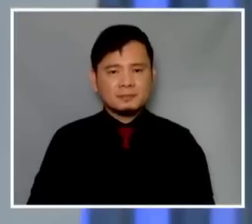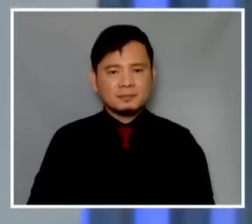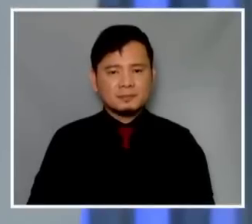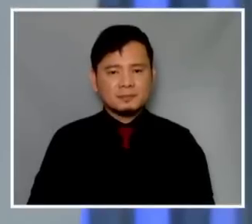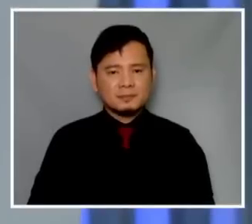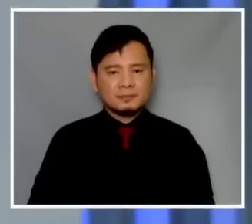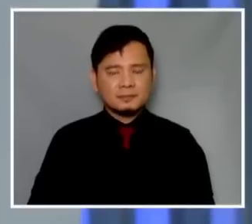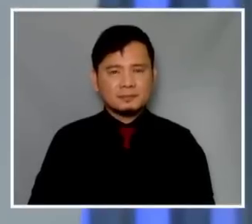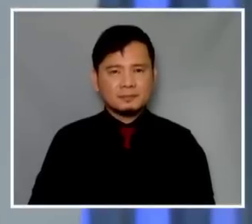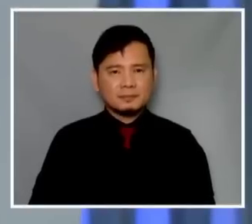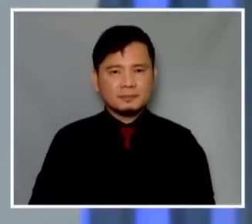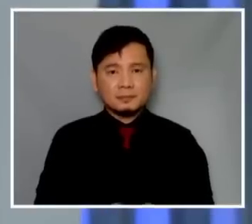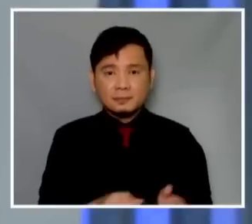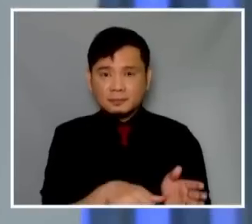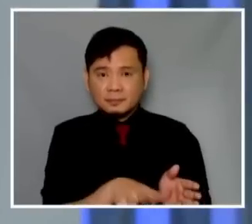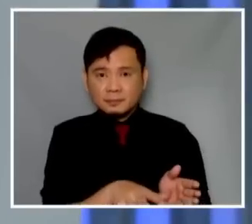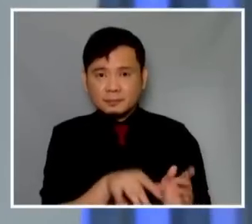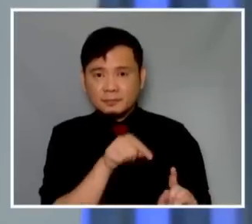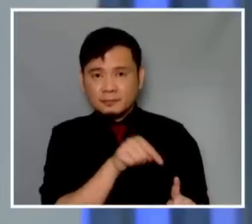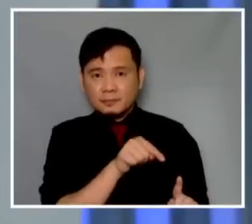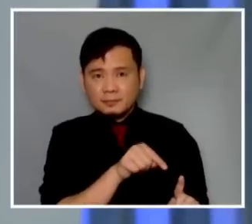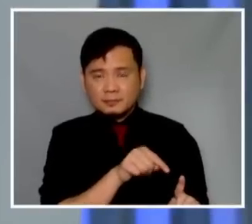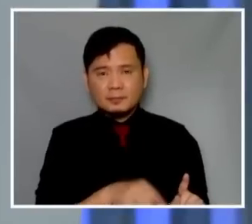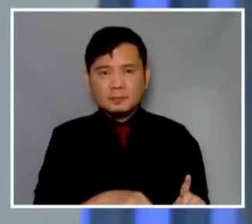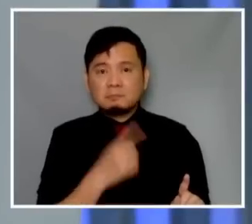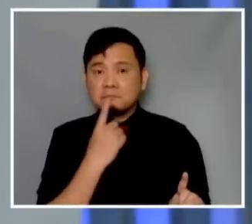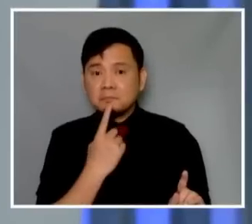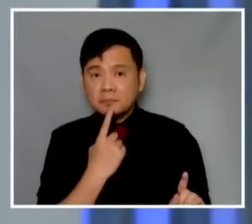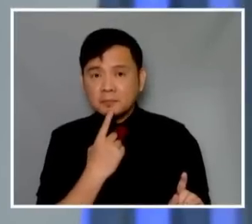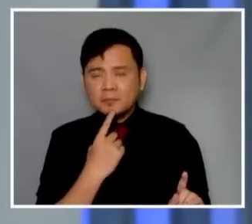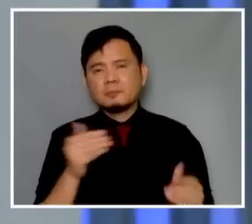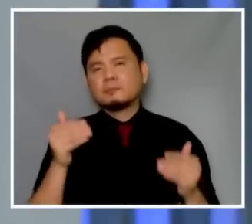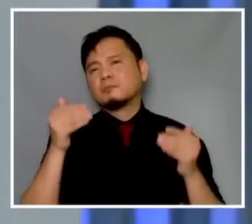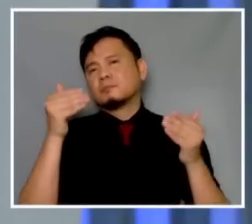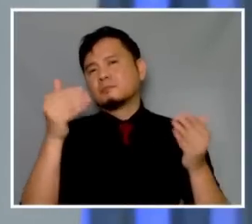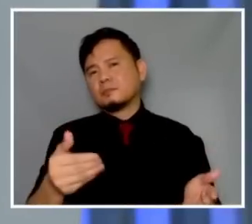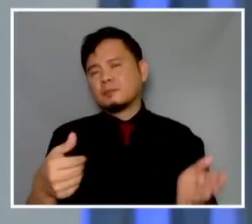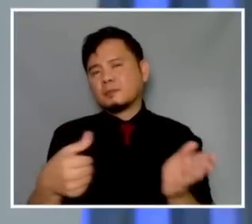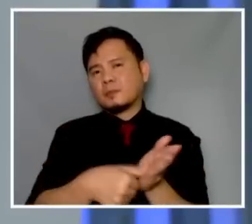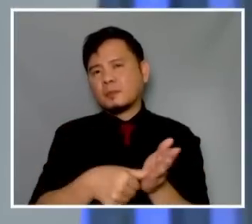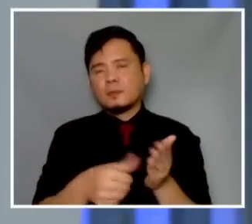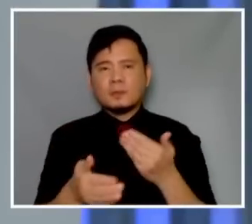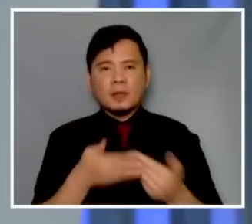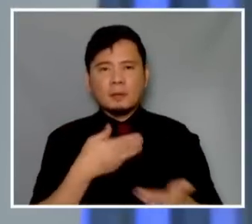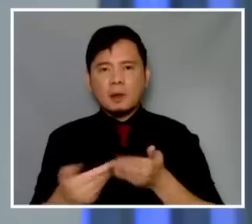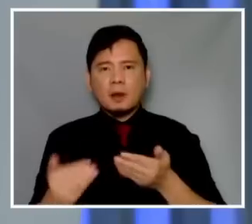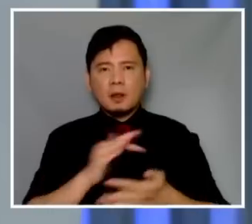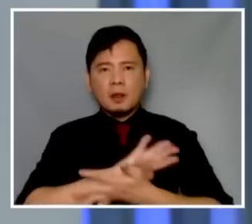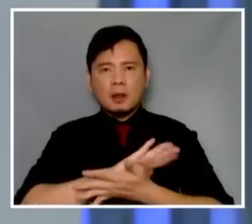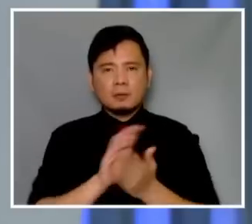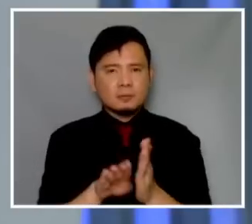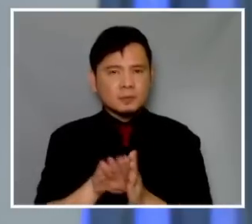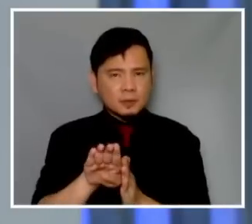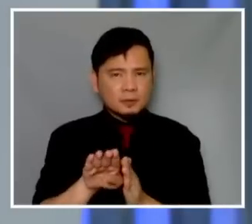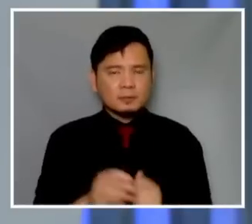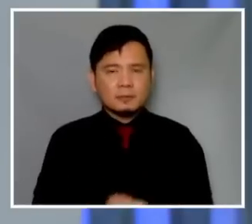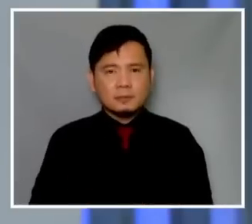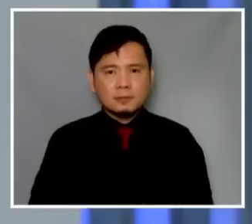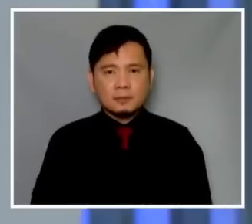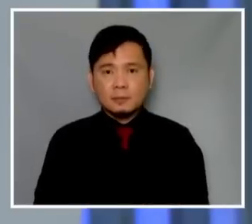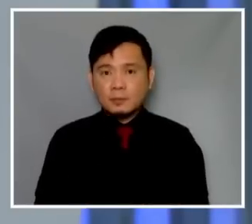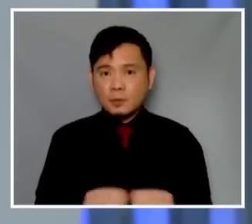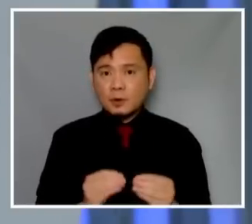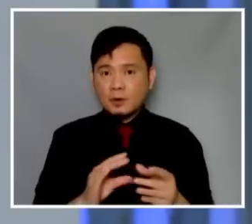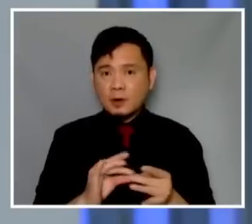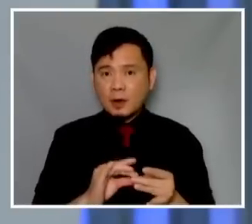Iginiit po ng Commission on Elections, matutuloy ang halalan kahit pa may banta ng COVID-19 surge. Yan at iba pang balita